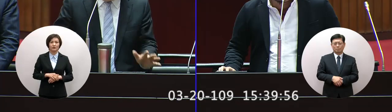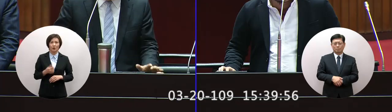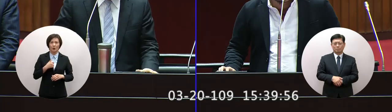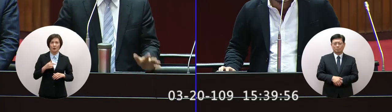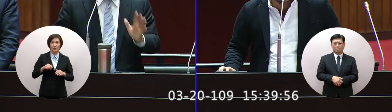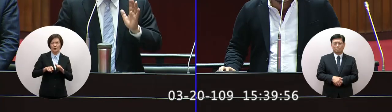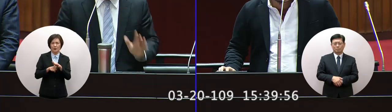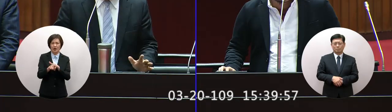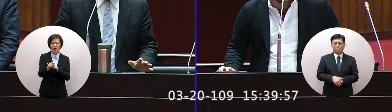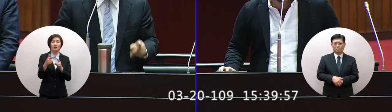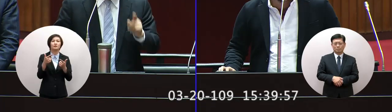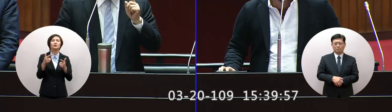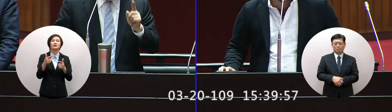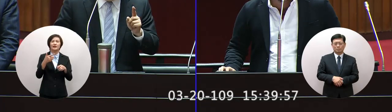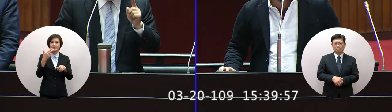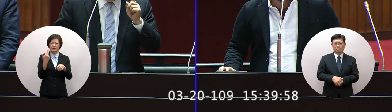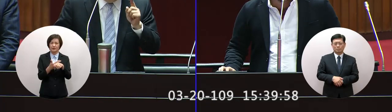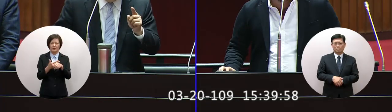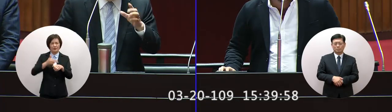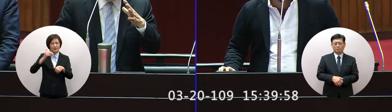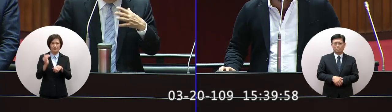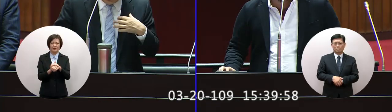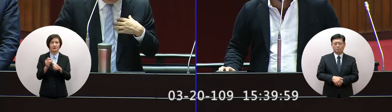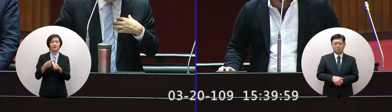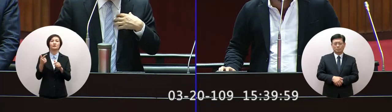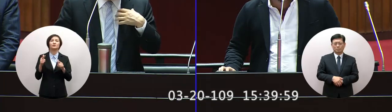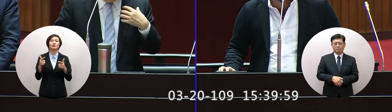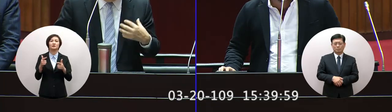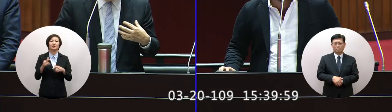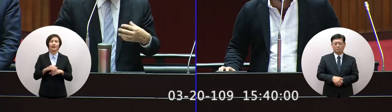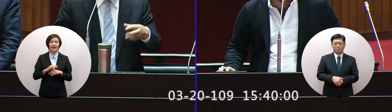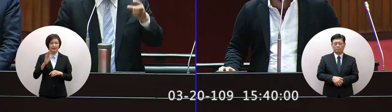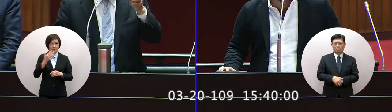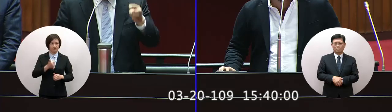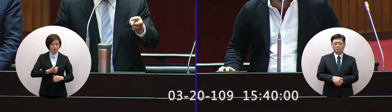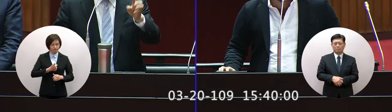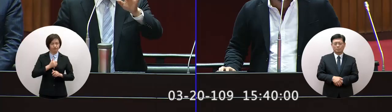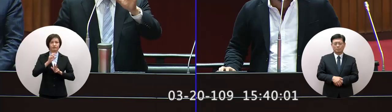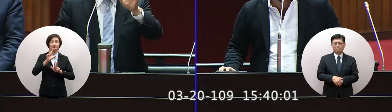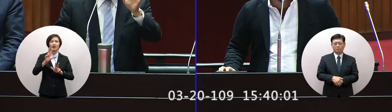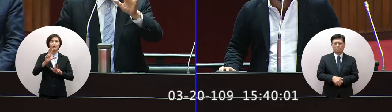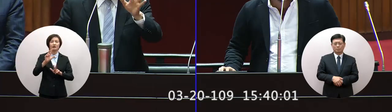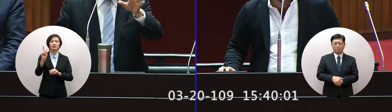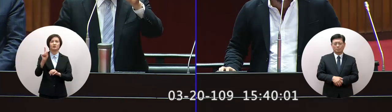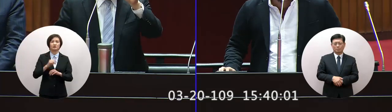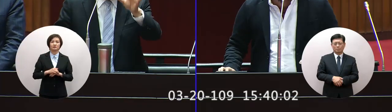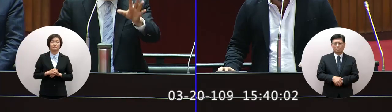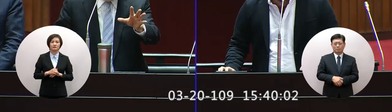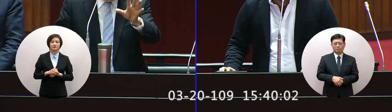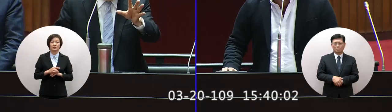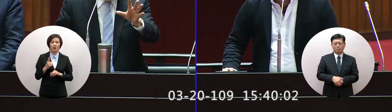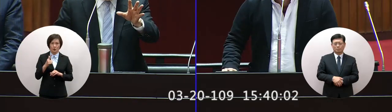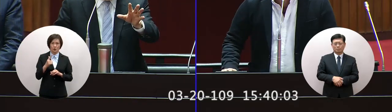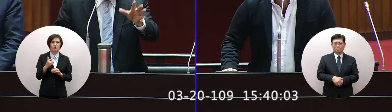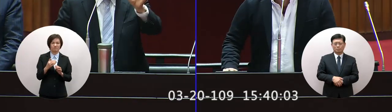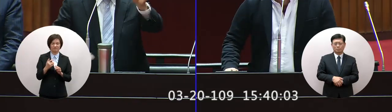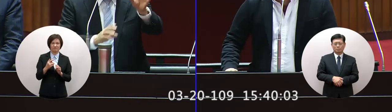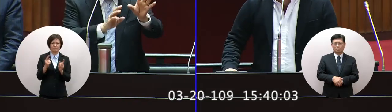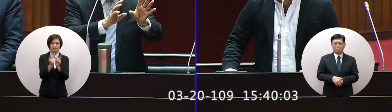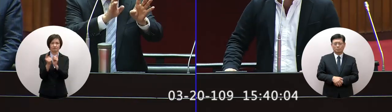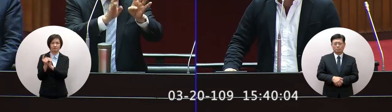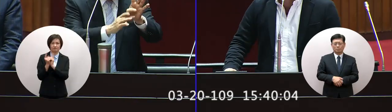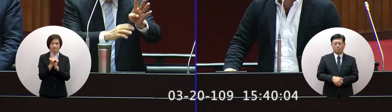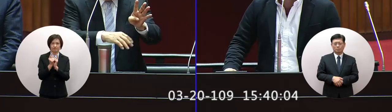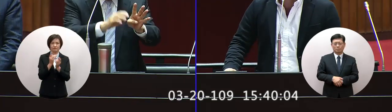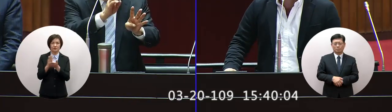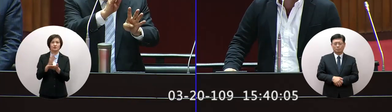进，也不是做得最好，但我们最诚意知道逃不了，所以要努力面对。